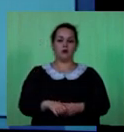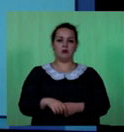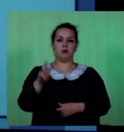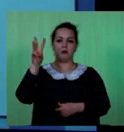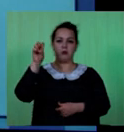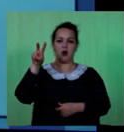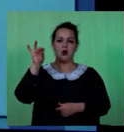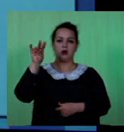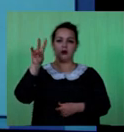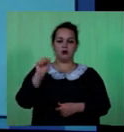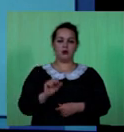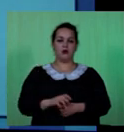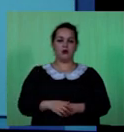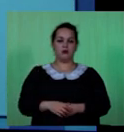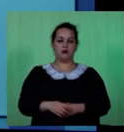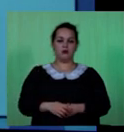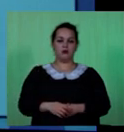Малина,